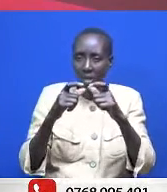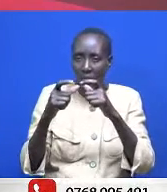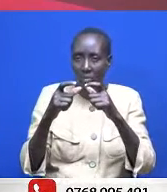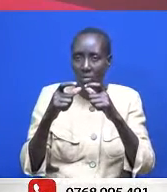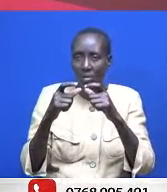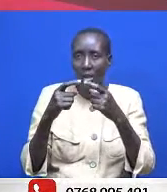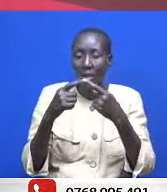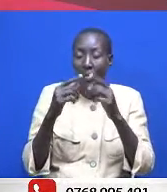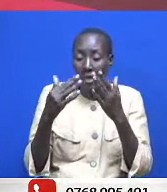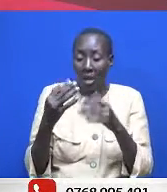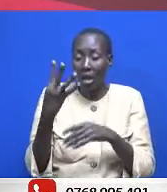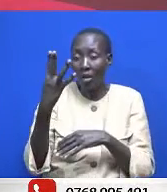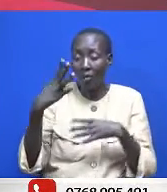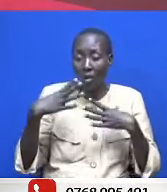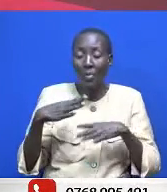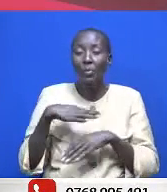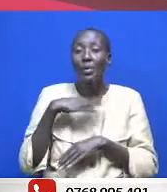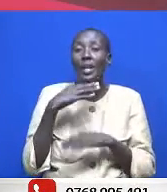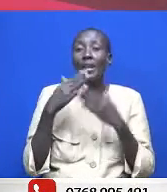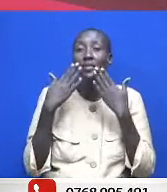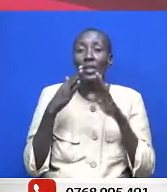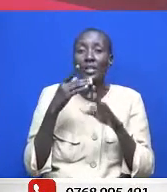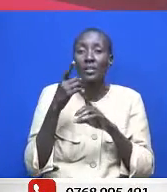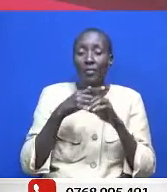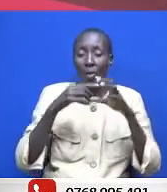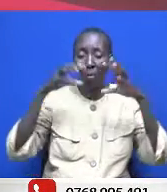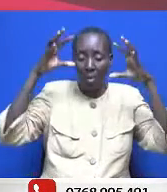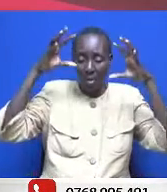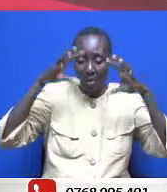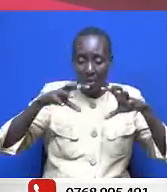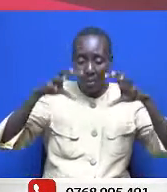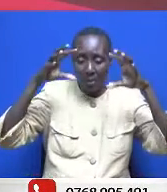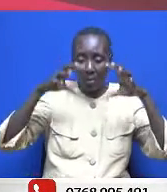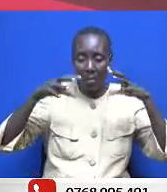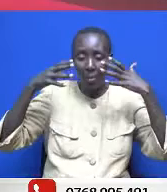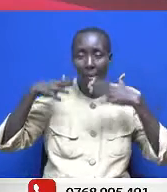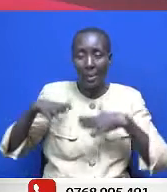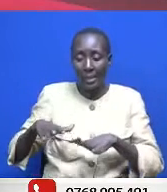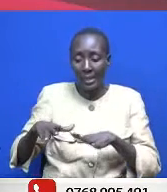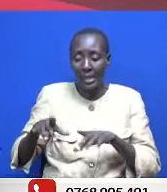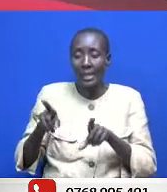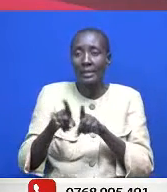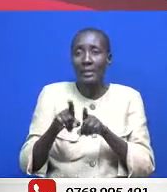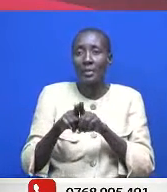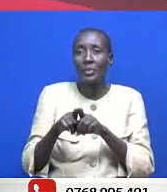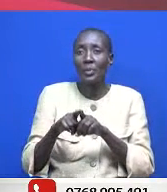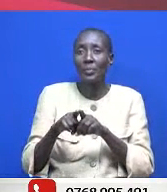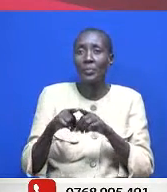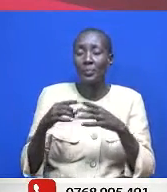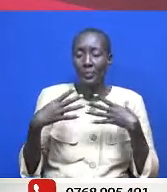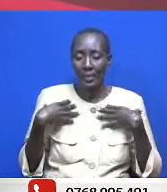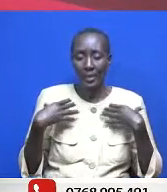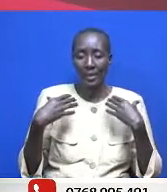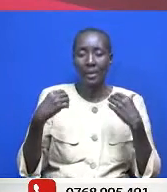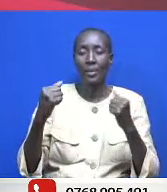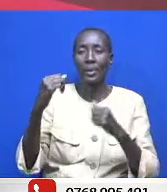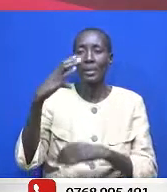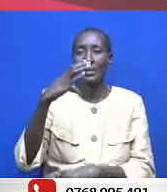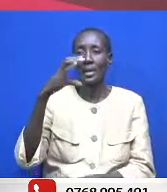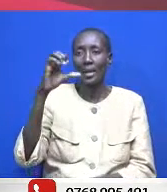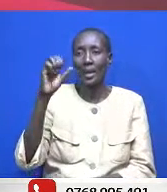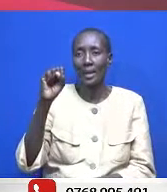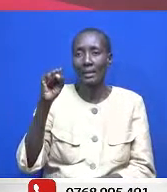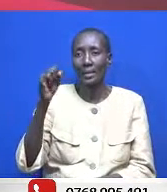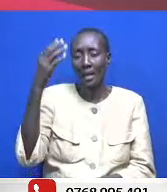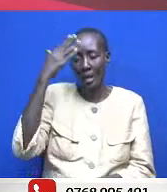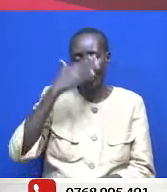watu tu wanne wameweza kufariki kulingana na takwimu zake. Na vile vile tumeweza kumuona waziri wa afya Cecily Kariuki akifika mbele